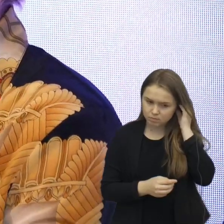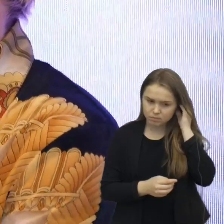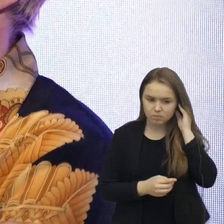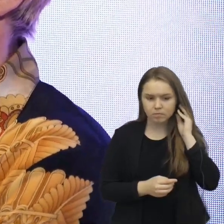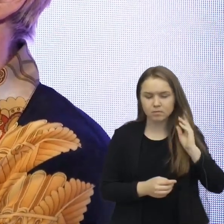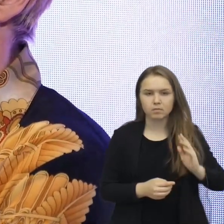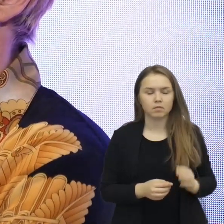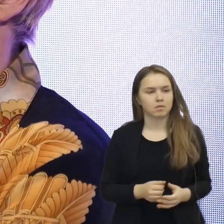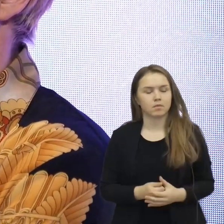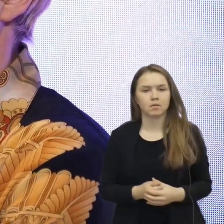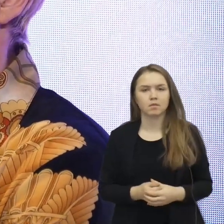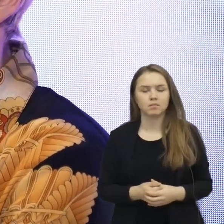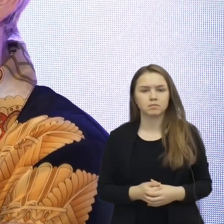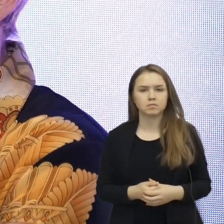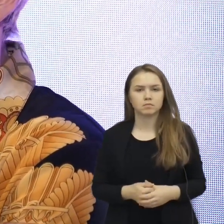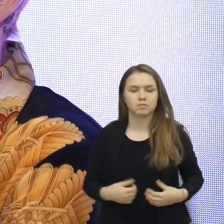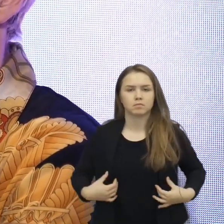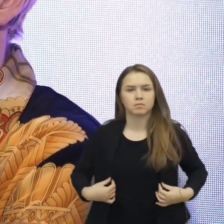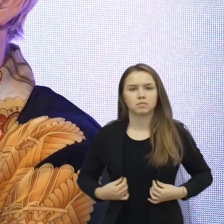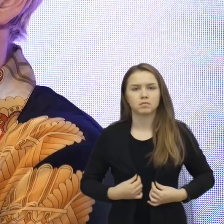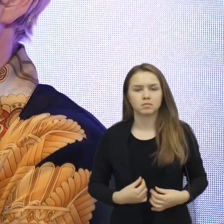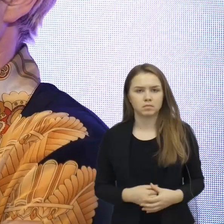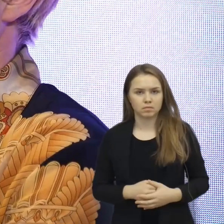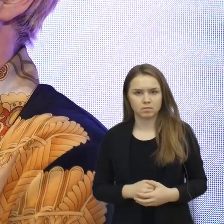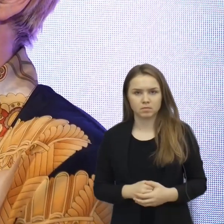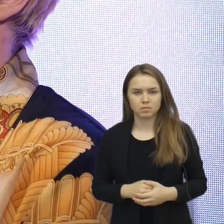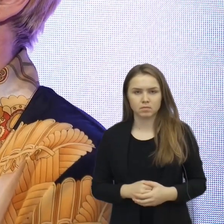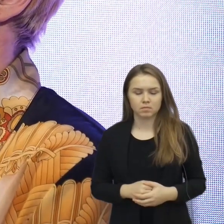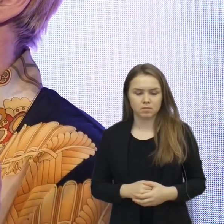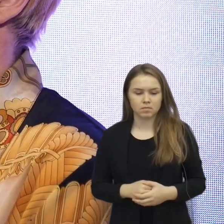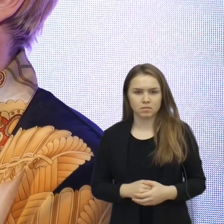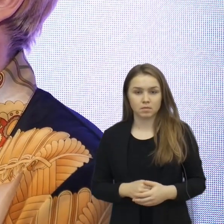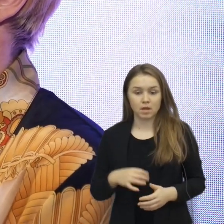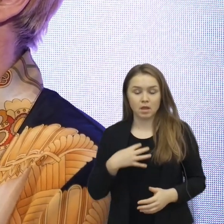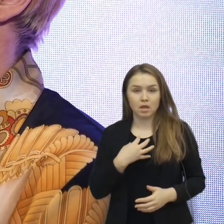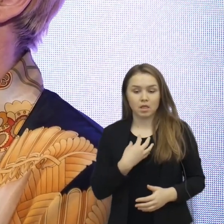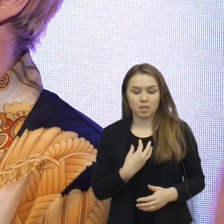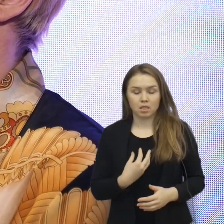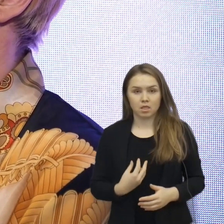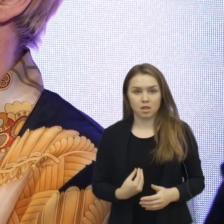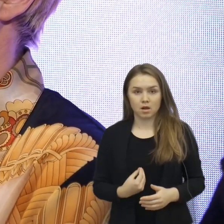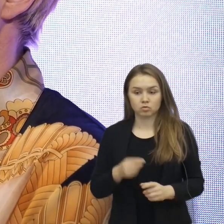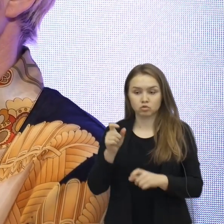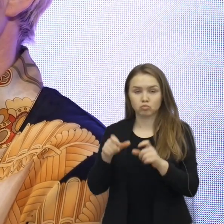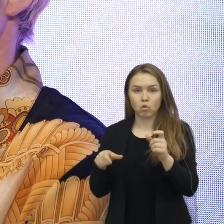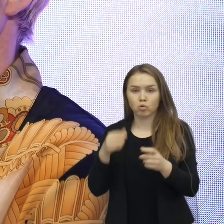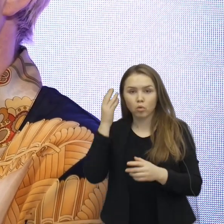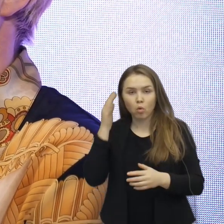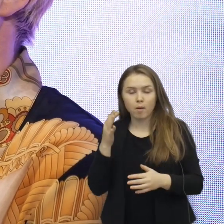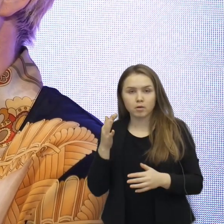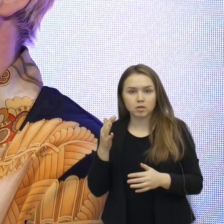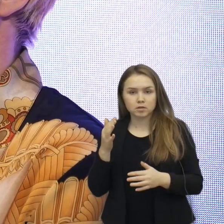trans voices. Like when there's discussion about, for example, trans healthcare or trans rights, actually